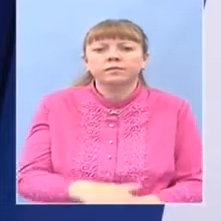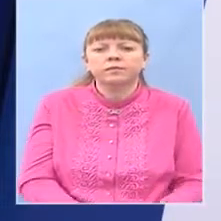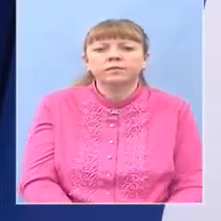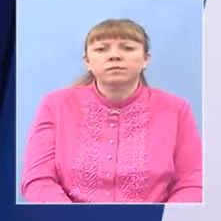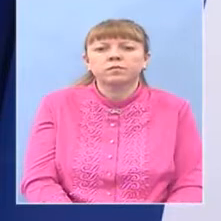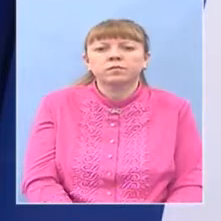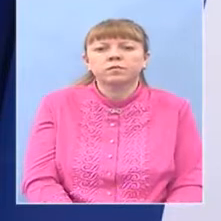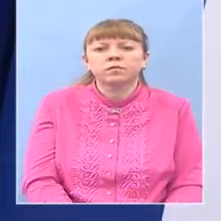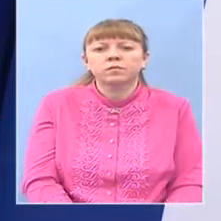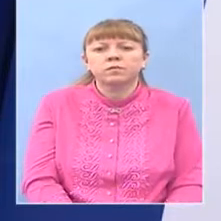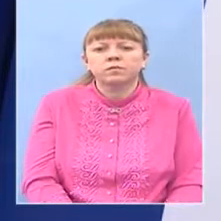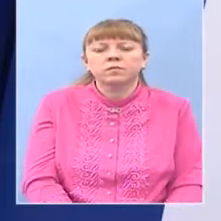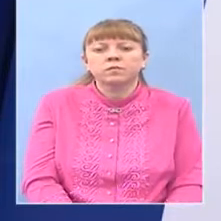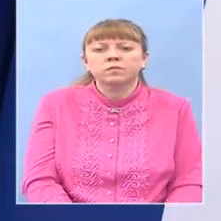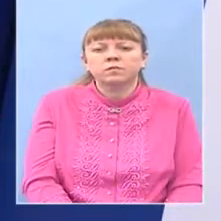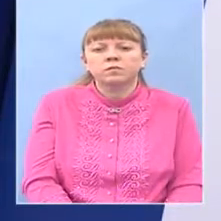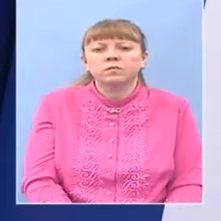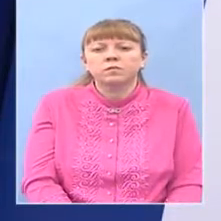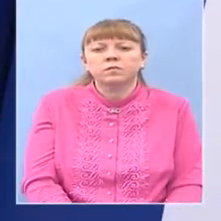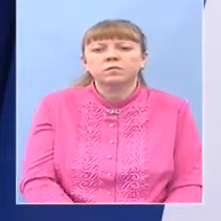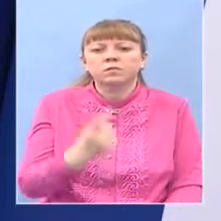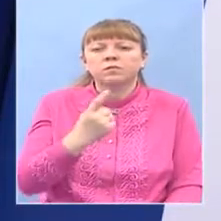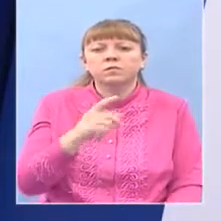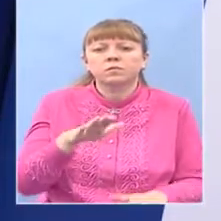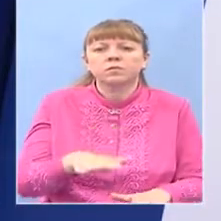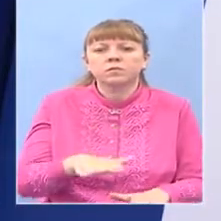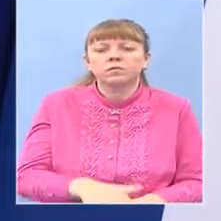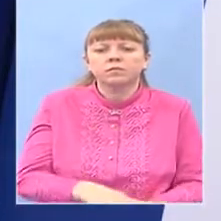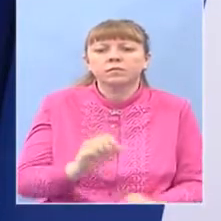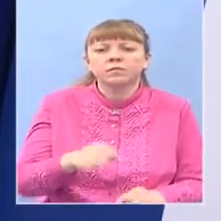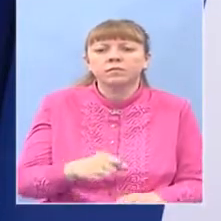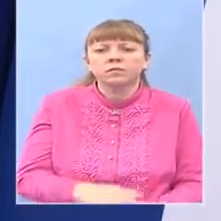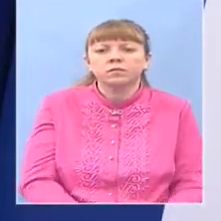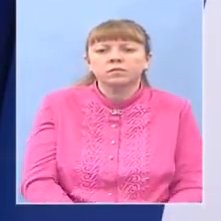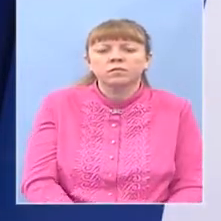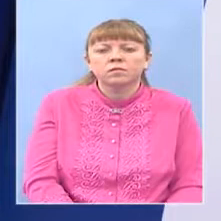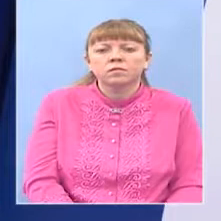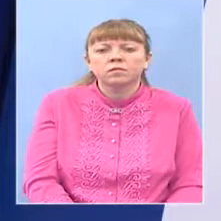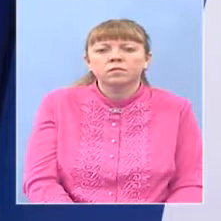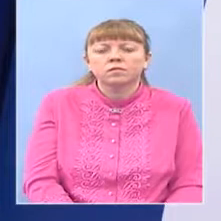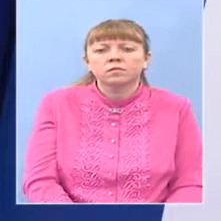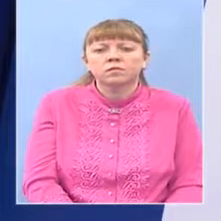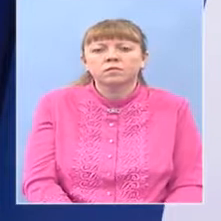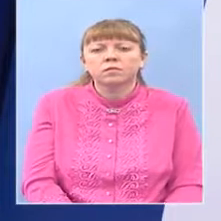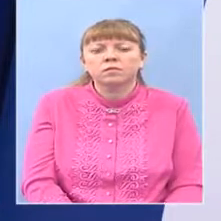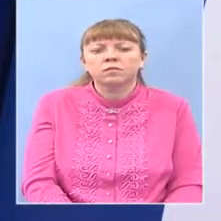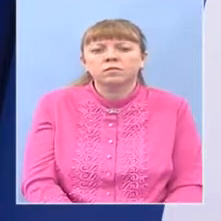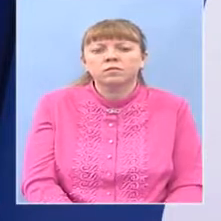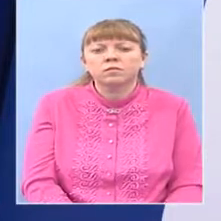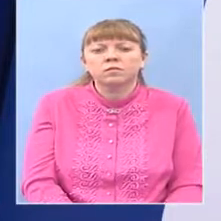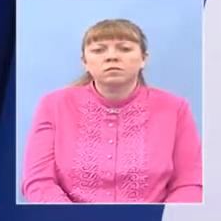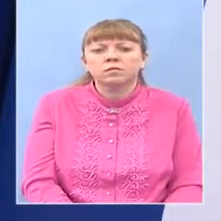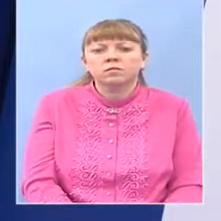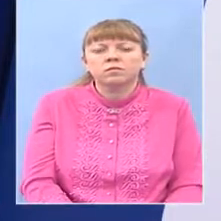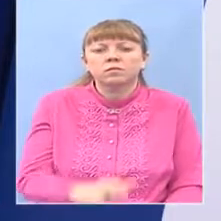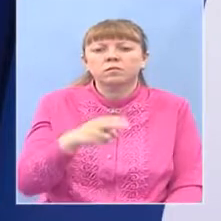этот центр должен быть не, располагаться не только в одном месте, да, а может быть, например, там, зонально, там, по